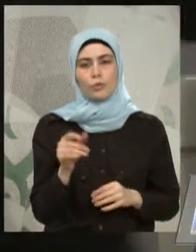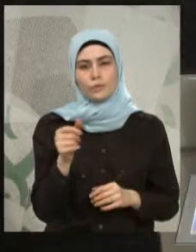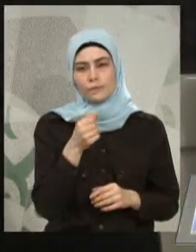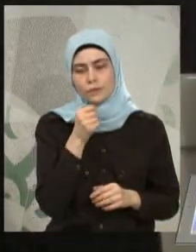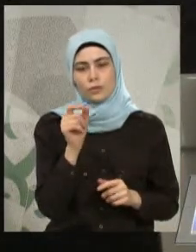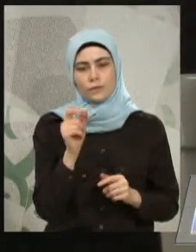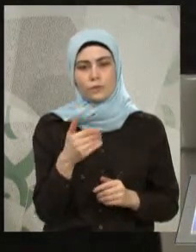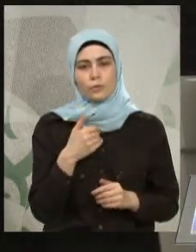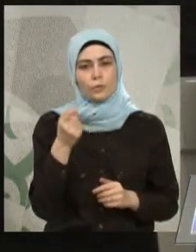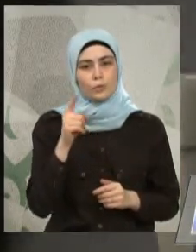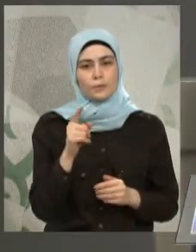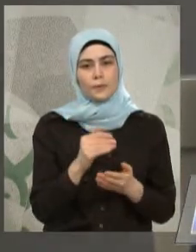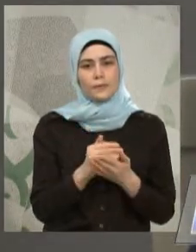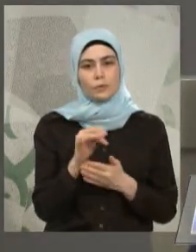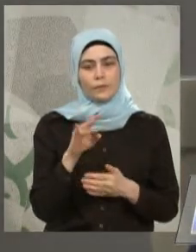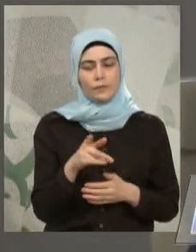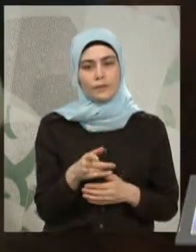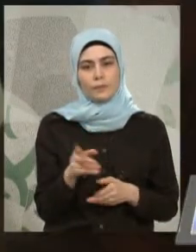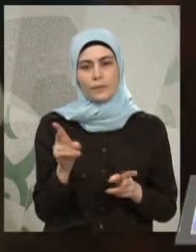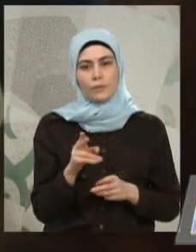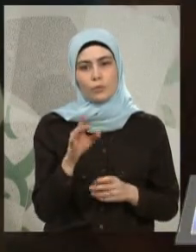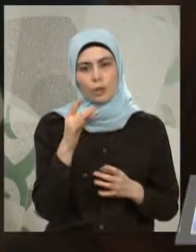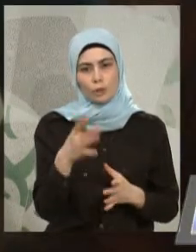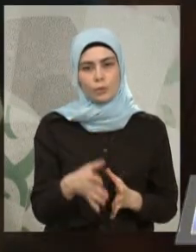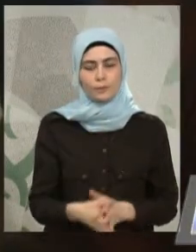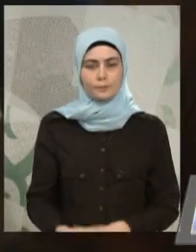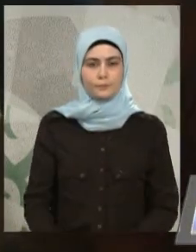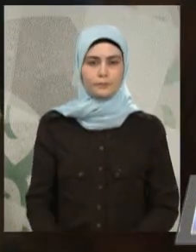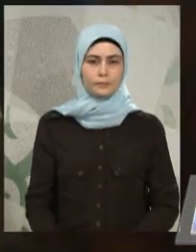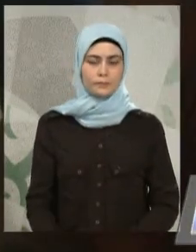повысить свой уровень правовой культуры. Жарадат Хулухоева, Магомед Дедигов, Новости 24.